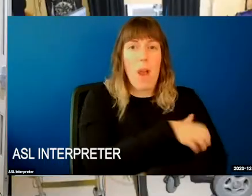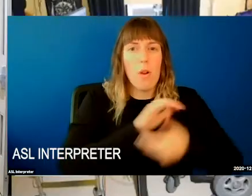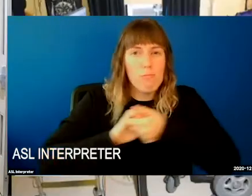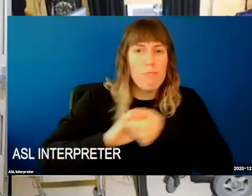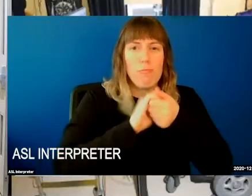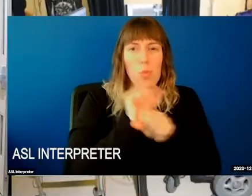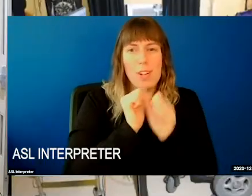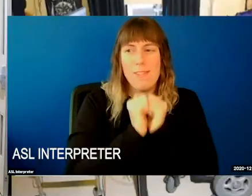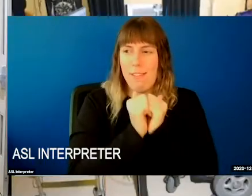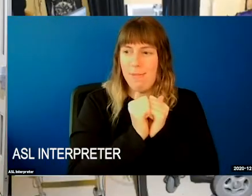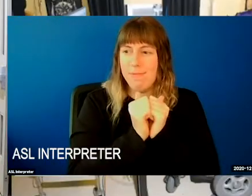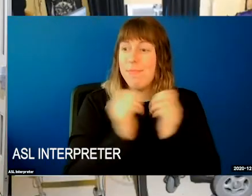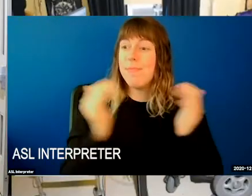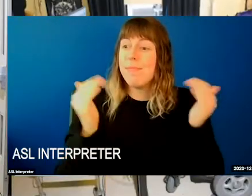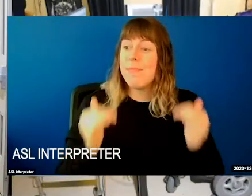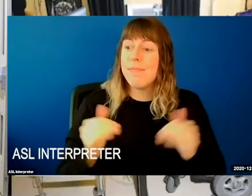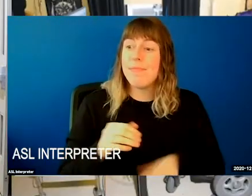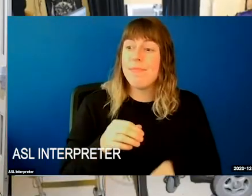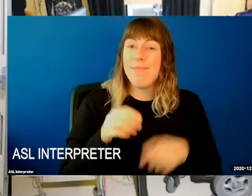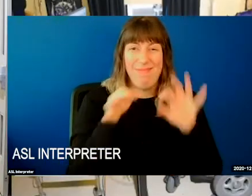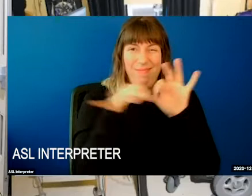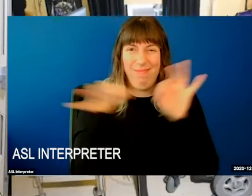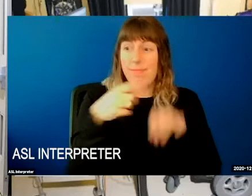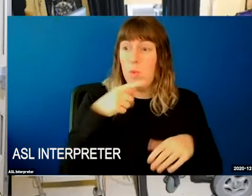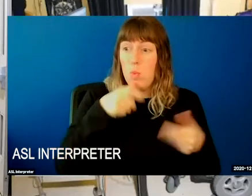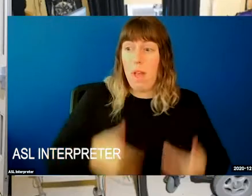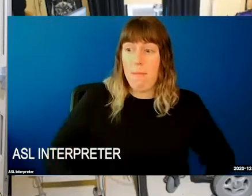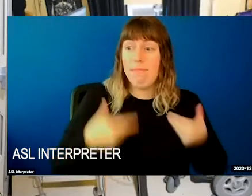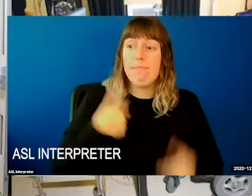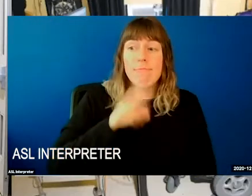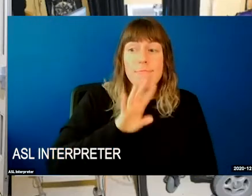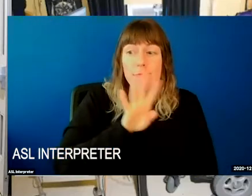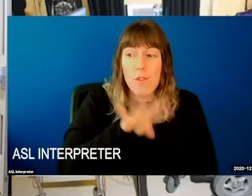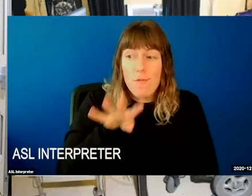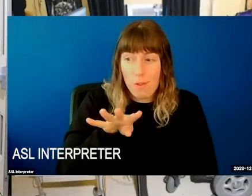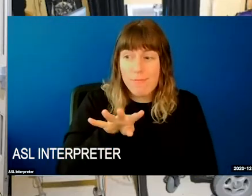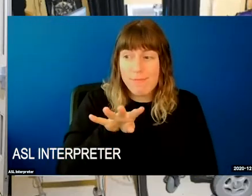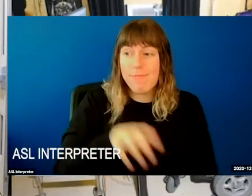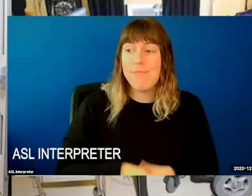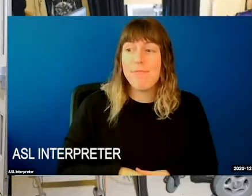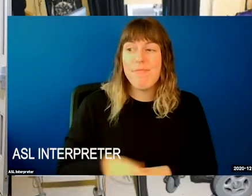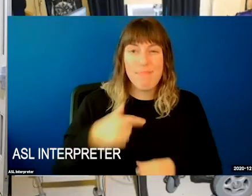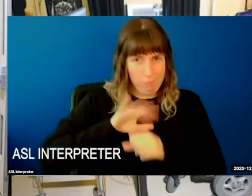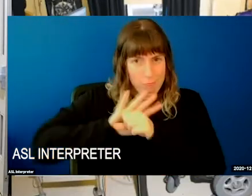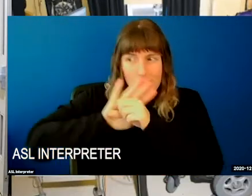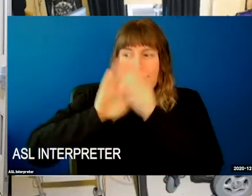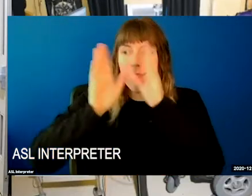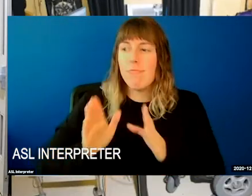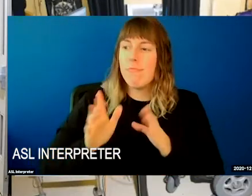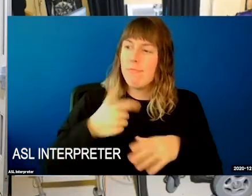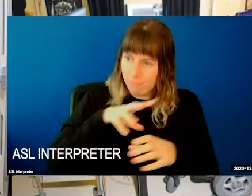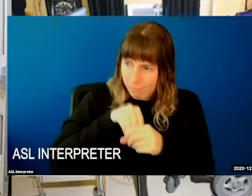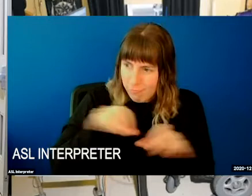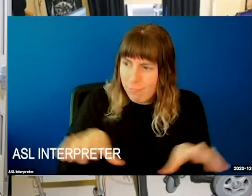Donc, qui je suis? Moi, j'ai 44 ans. Je suis un activiste. Je suis un défenseur des droits des personnes